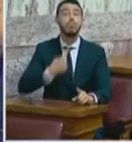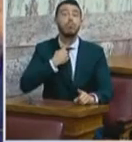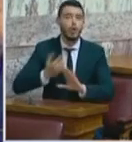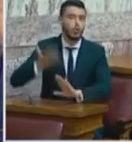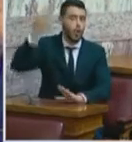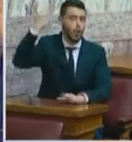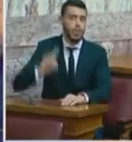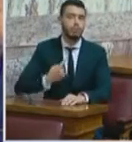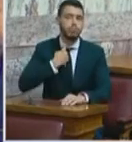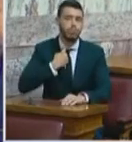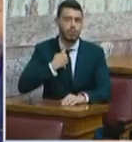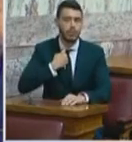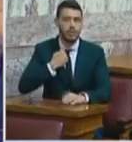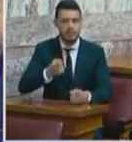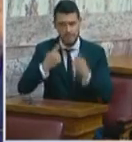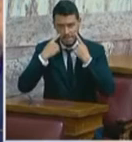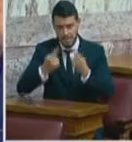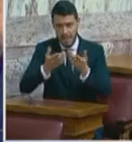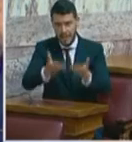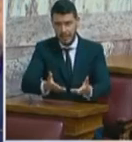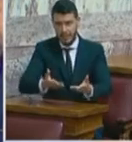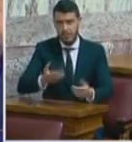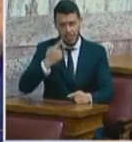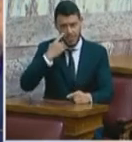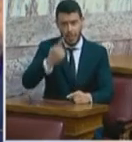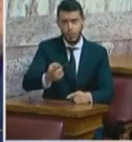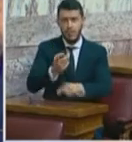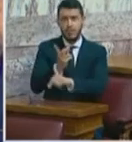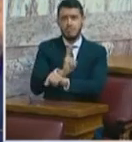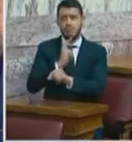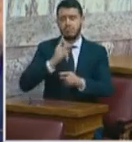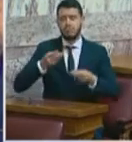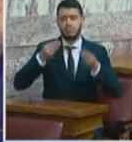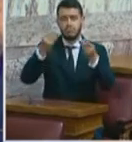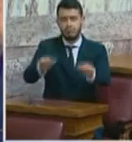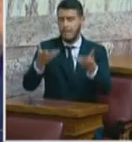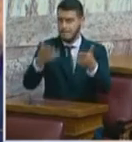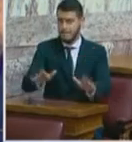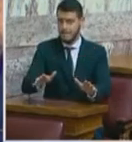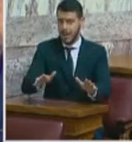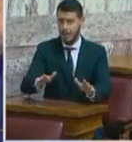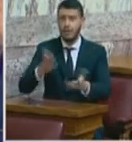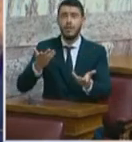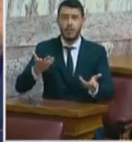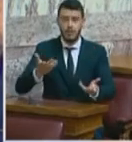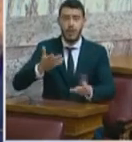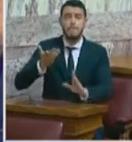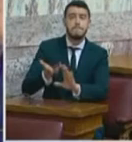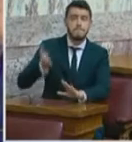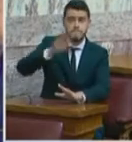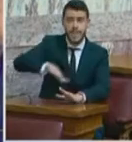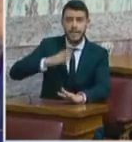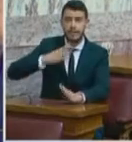τότε βλέπετε, θα το δείτε στον πίνακα τον οποίο σας έχω θέσει υπόψη σας, την κατακόρυφη άνοδο.